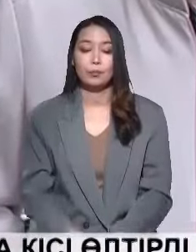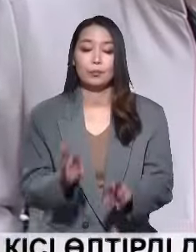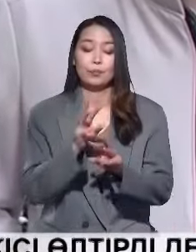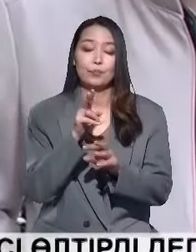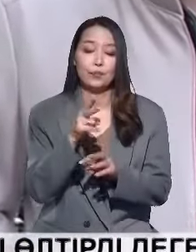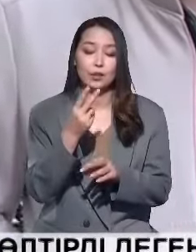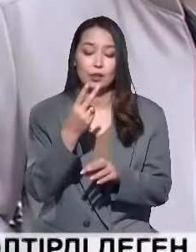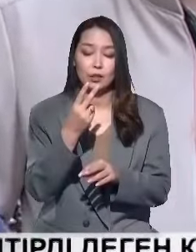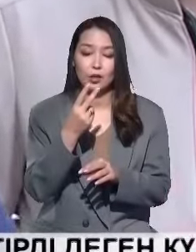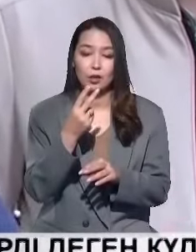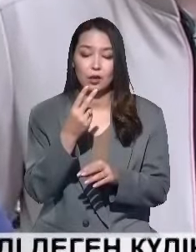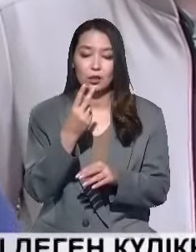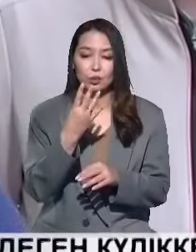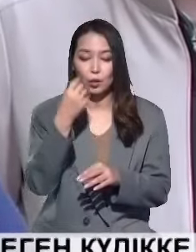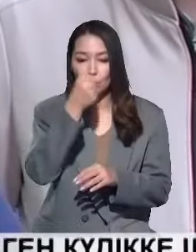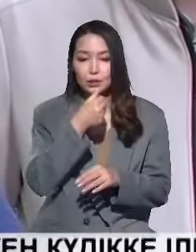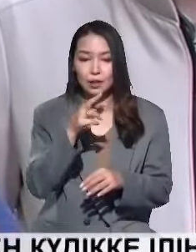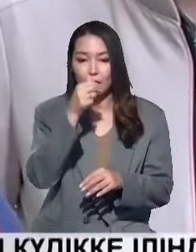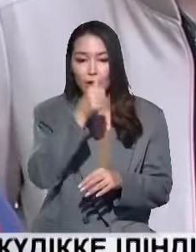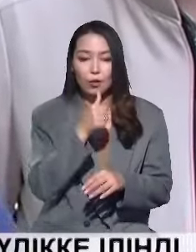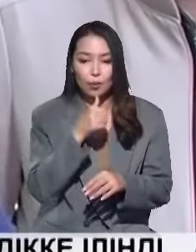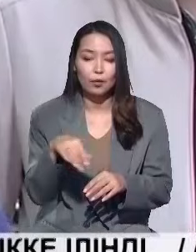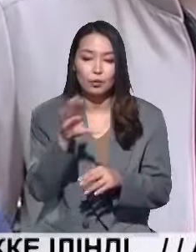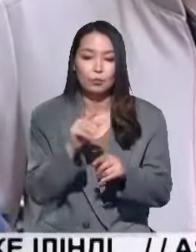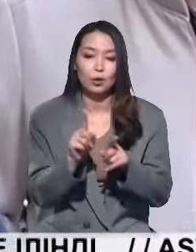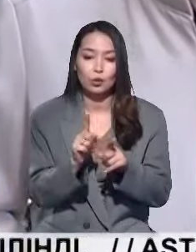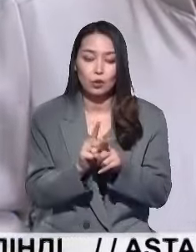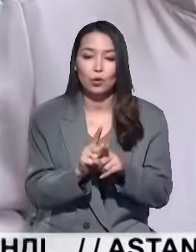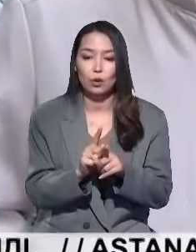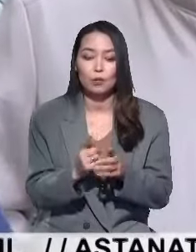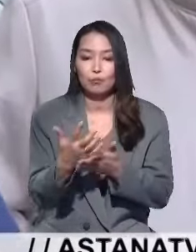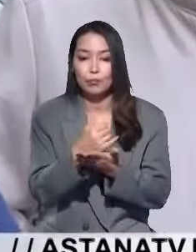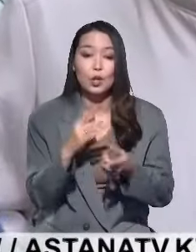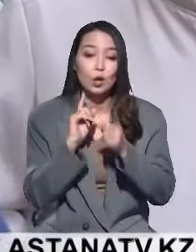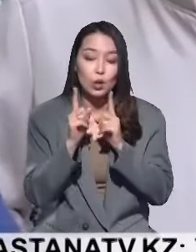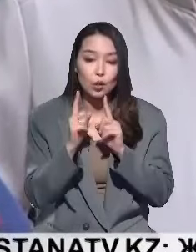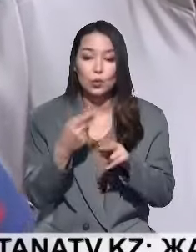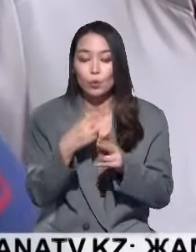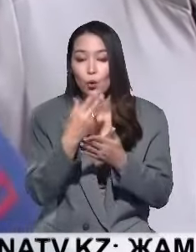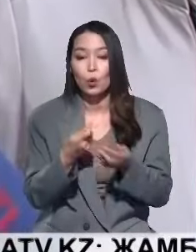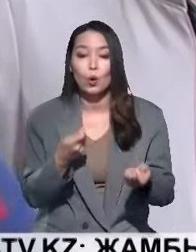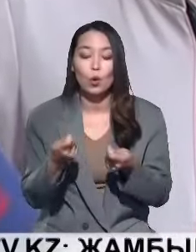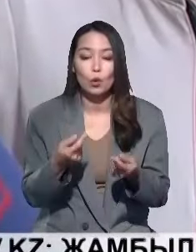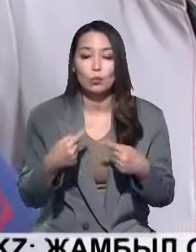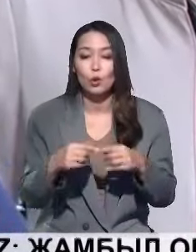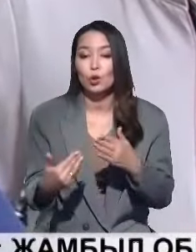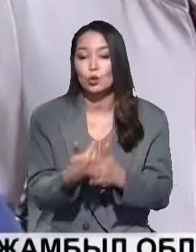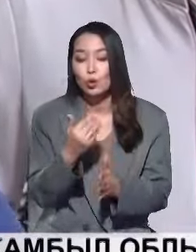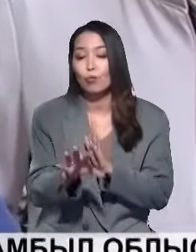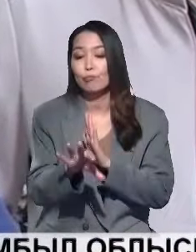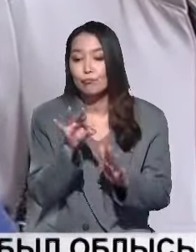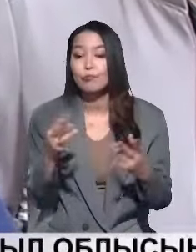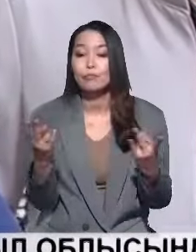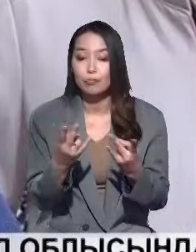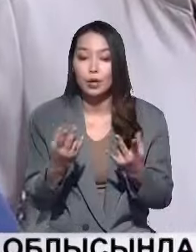2024 жылдың қаңтарында ауданаралық сот хаттамаларымызды жоққа шығарды. Сөздерінше жиналысты МИП төрағасы ұйымдастырып, жаңа төрағаны өзі тағайындау керек